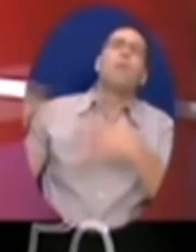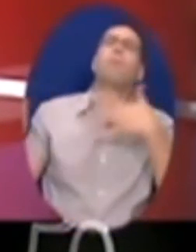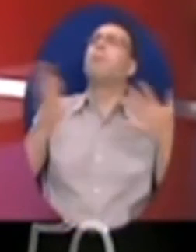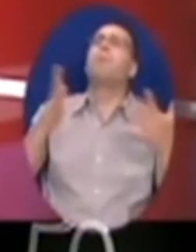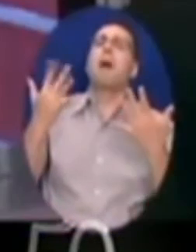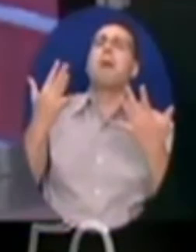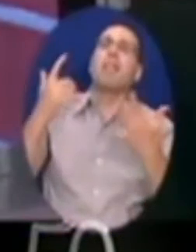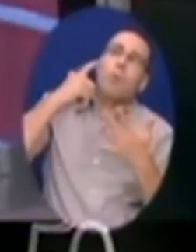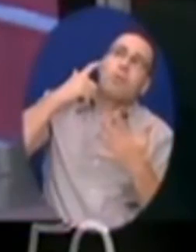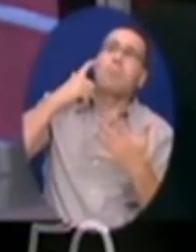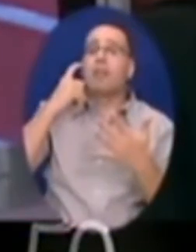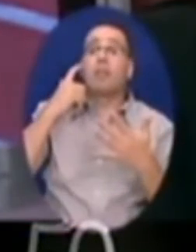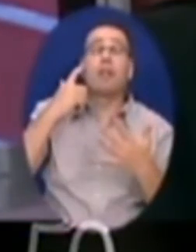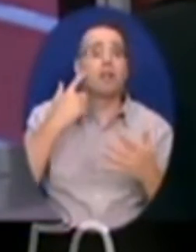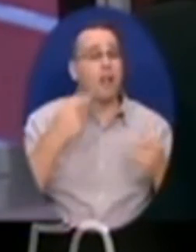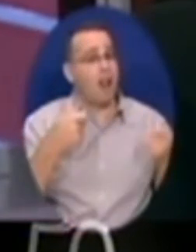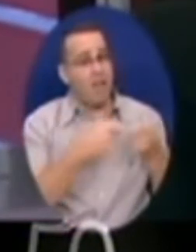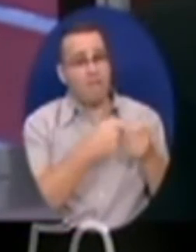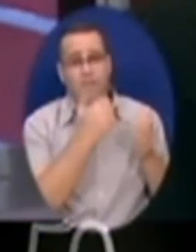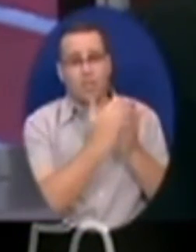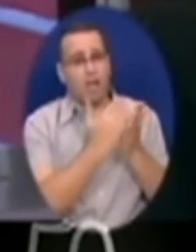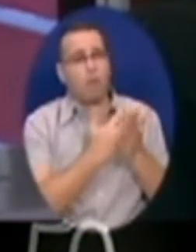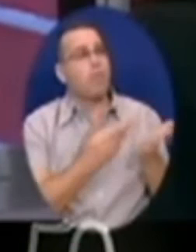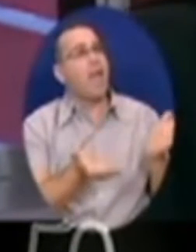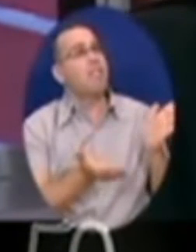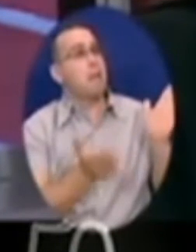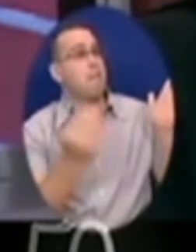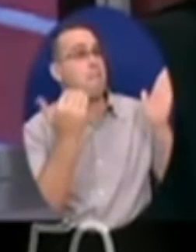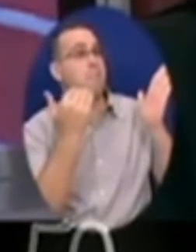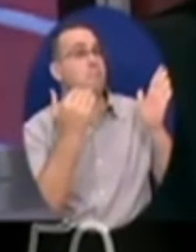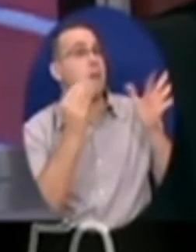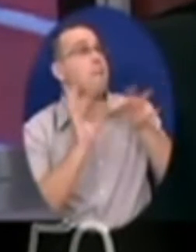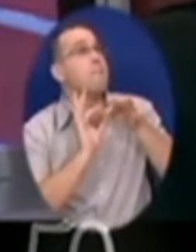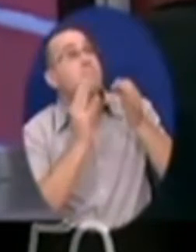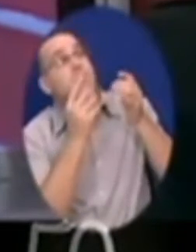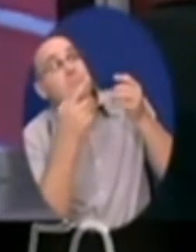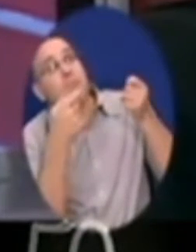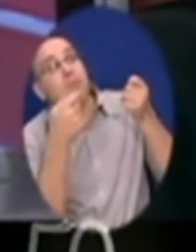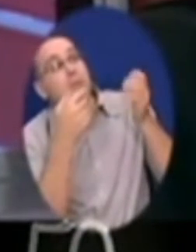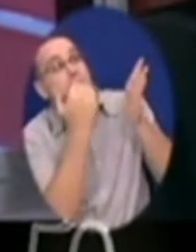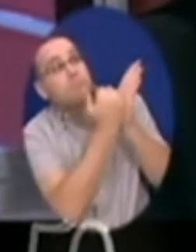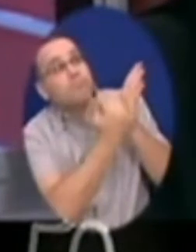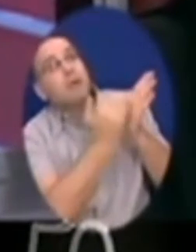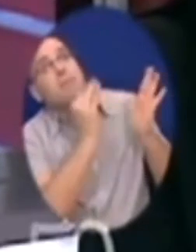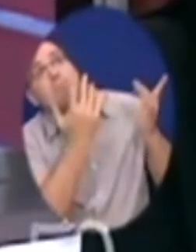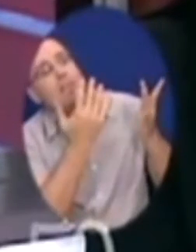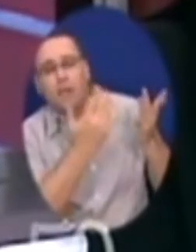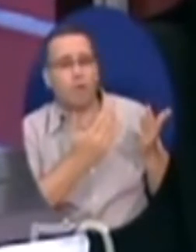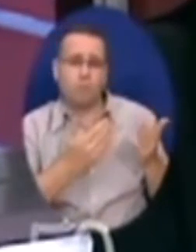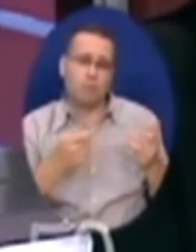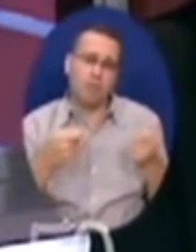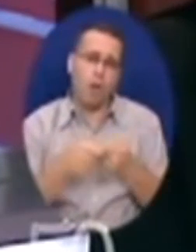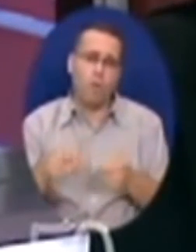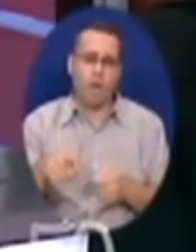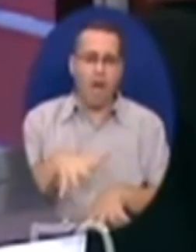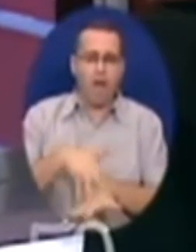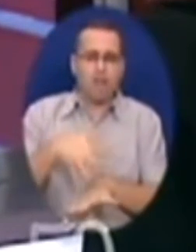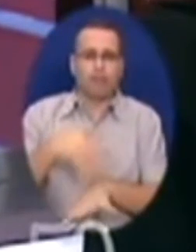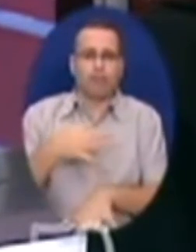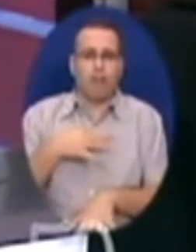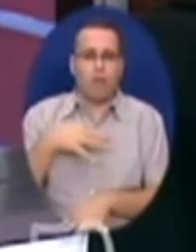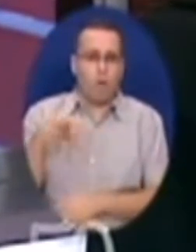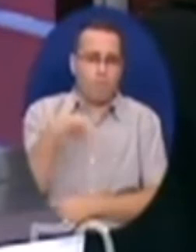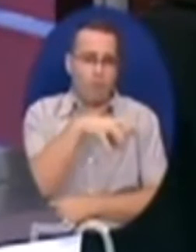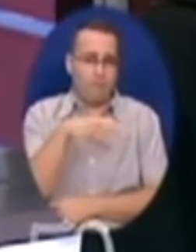לעבוד, או שזה נתון לשיקולו? לפי התקנות אין מדד מסוים, אבל לפי מה שהמנופאים מרגישים, אז